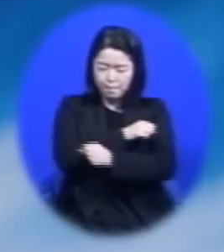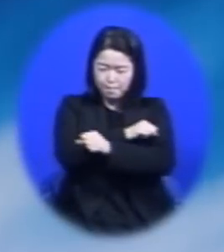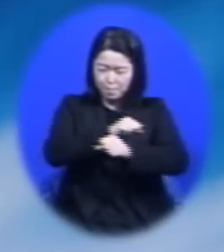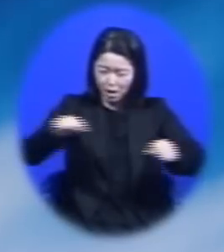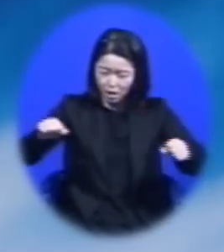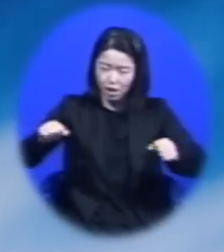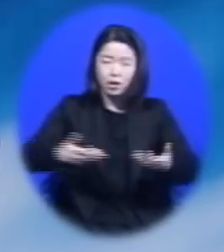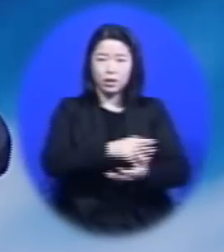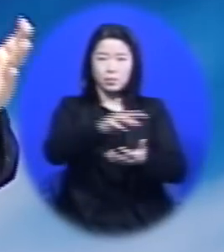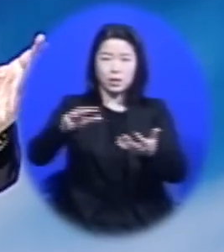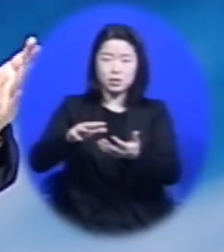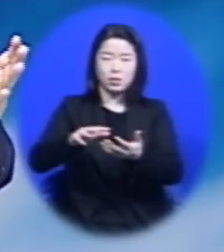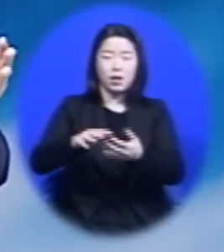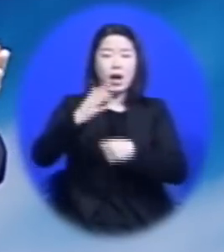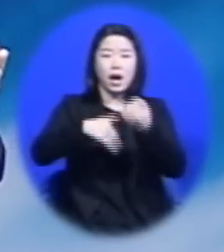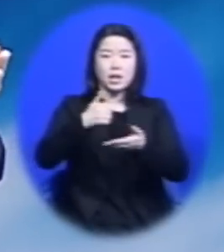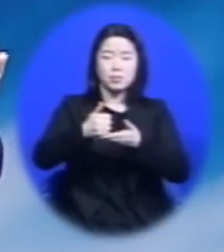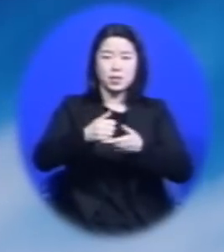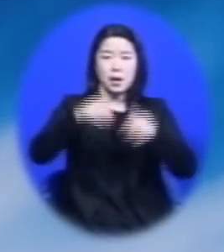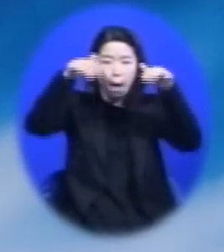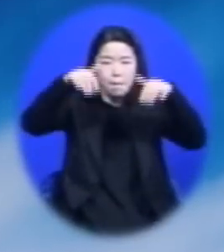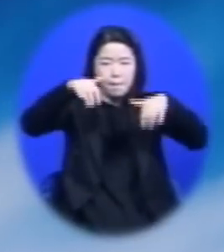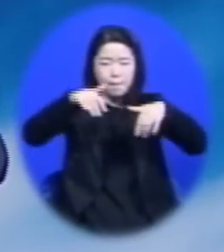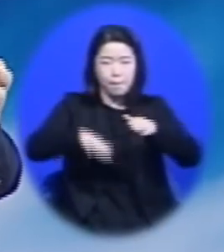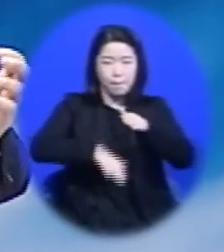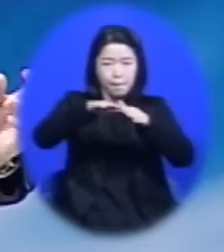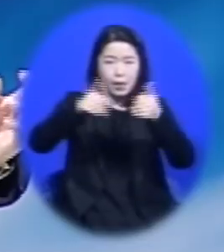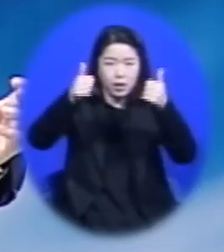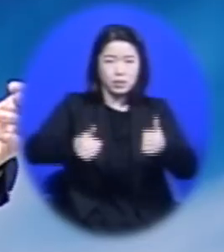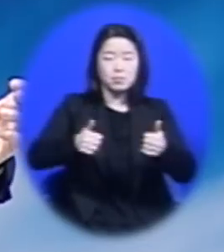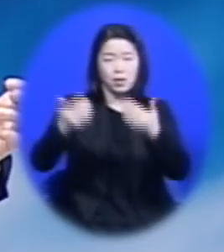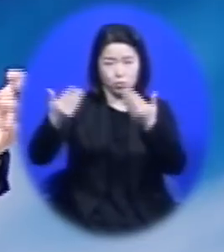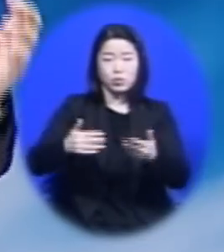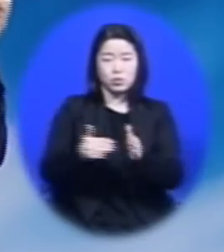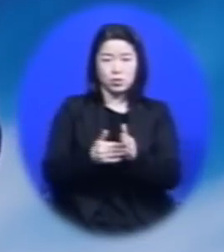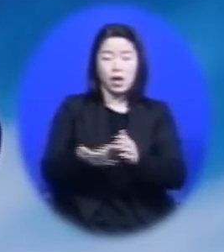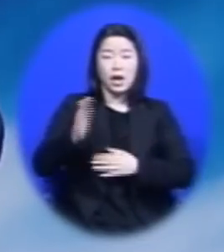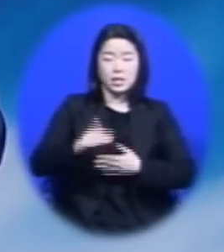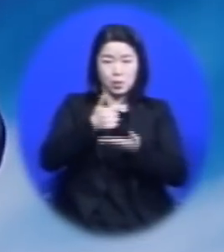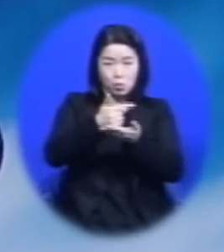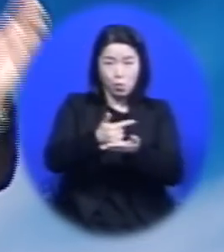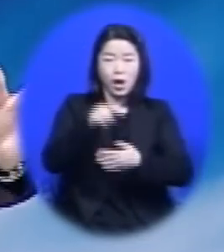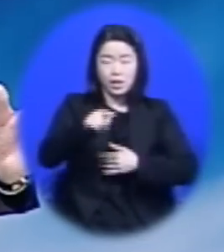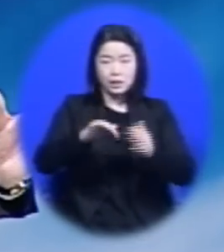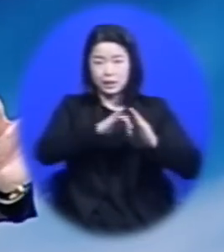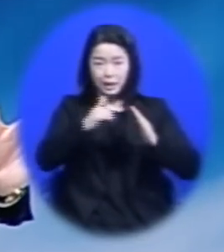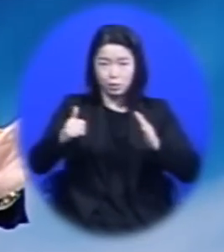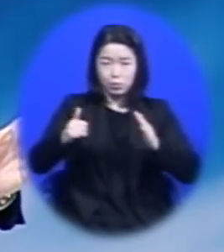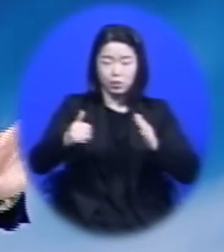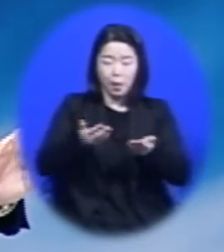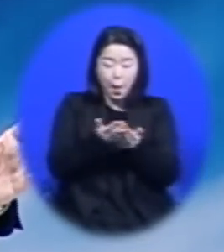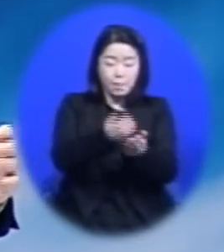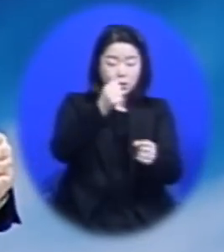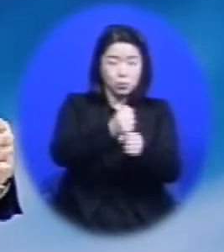방주라는이 홍수 심판을 내렸습니다 그러나 노아와 그 가족은 하나님께서 방주를 만들라는